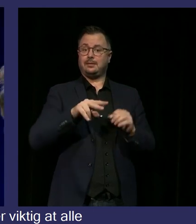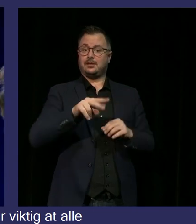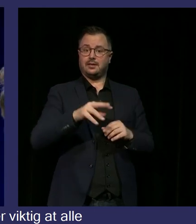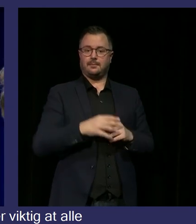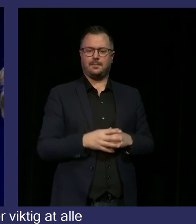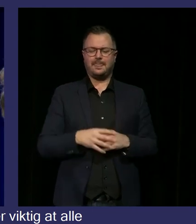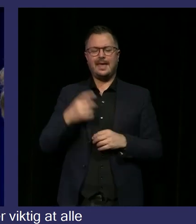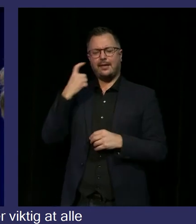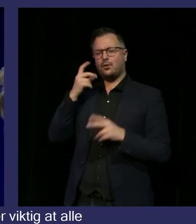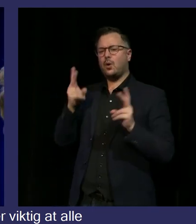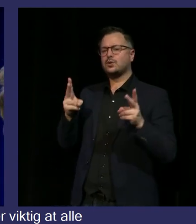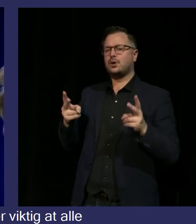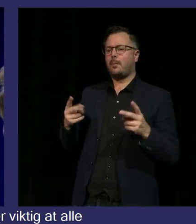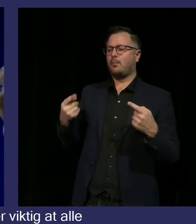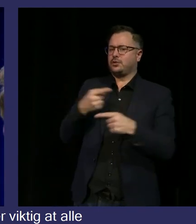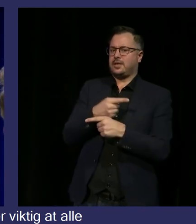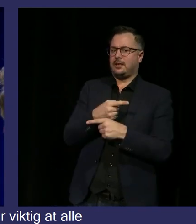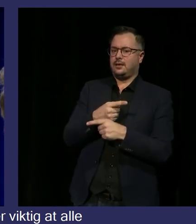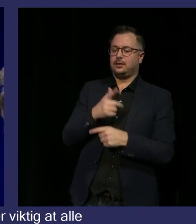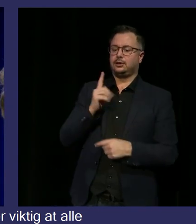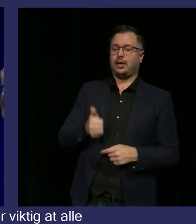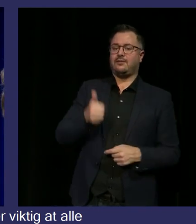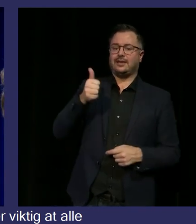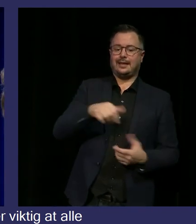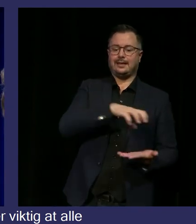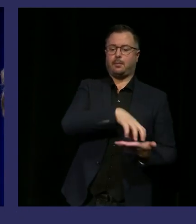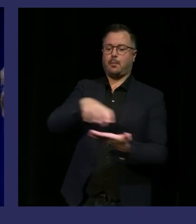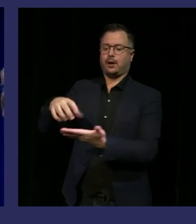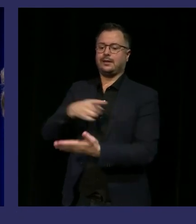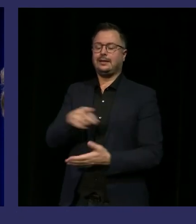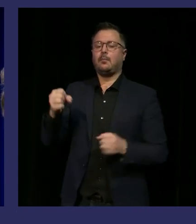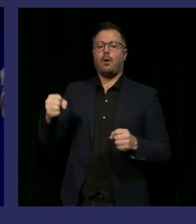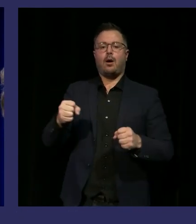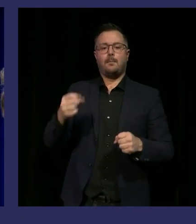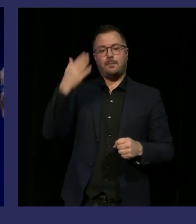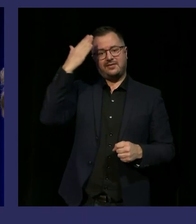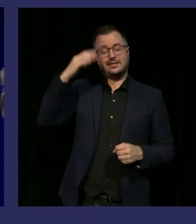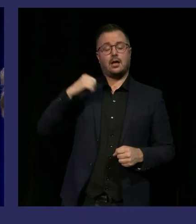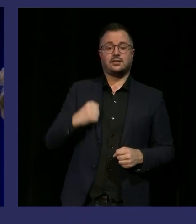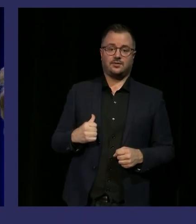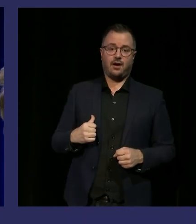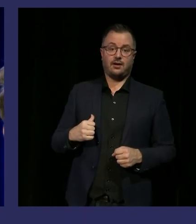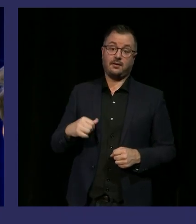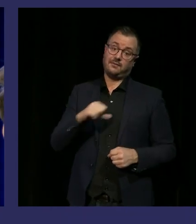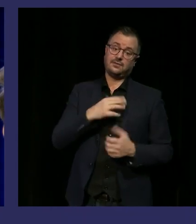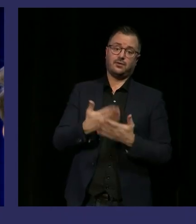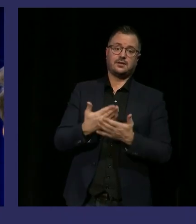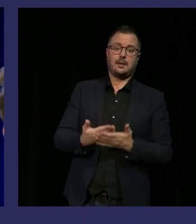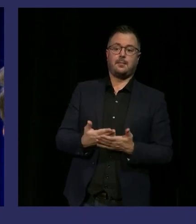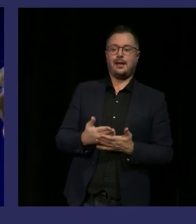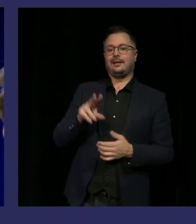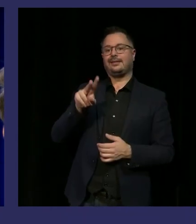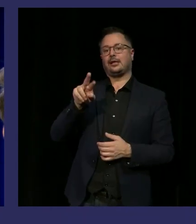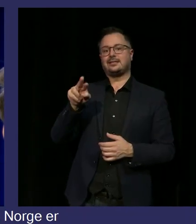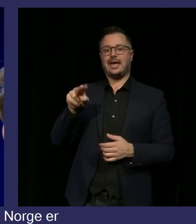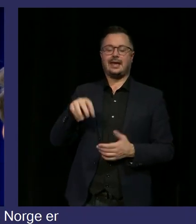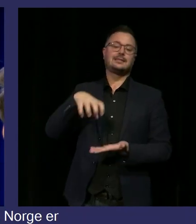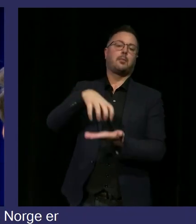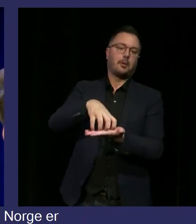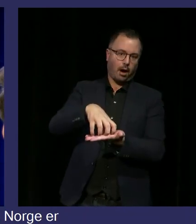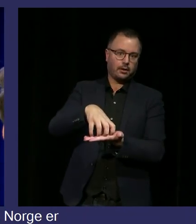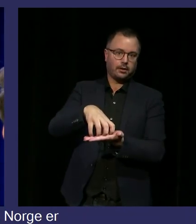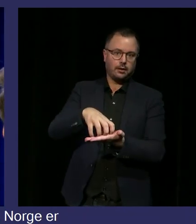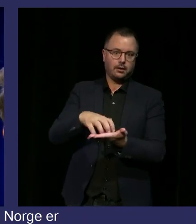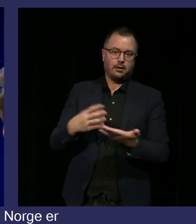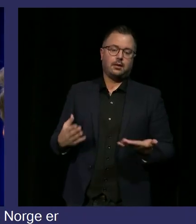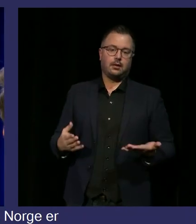også litt motsatt, for det viktig at alle departementene sitt ansvar bevisst. For hvis du på en måte, la oss si du i digitaliseringsdepartementet, da, så nå